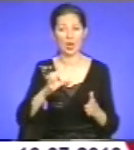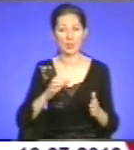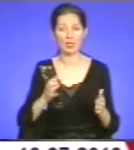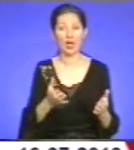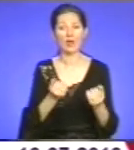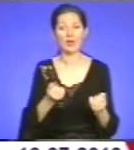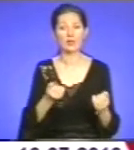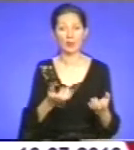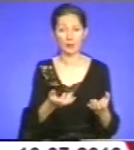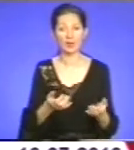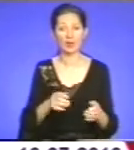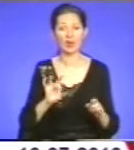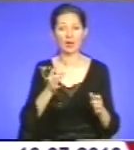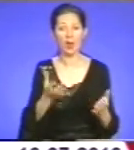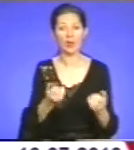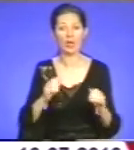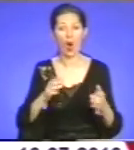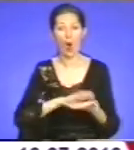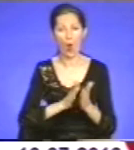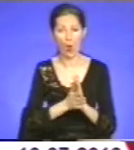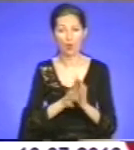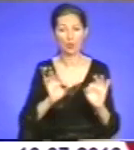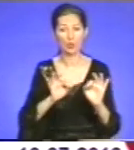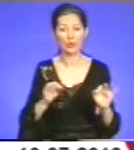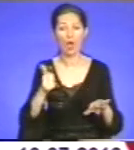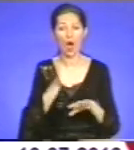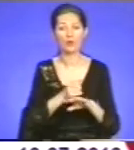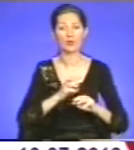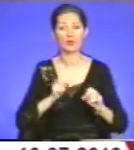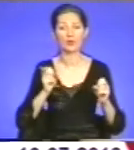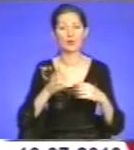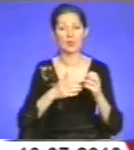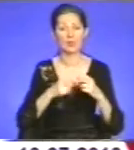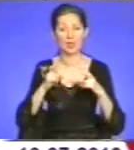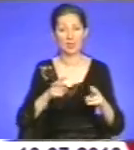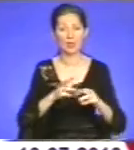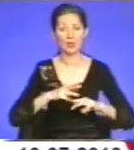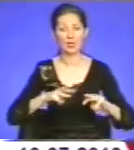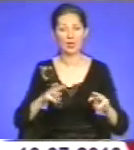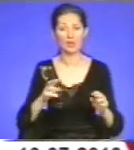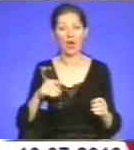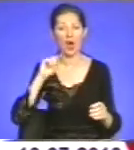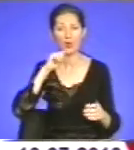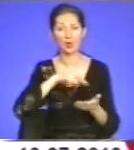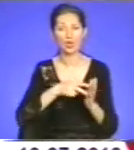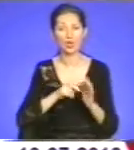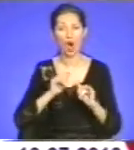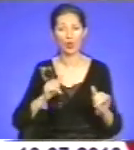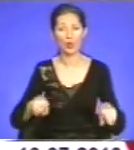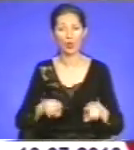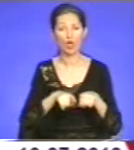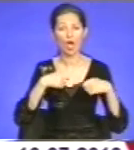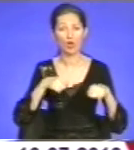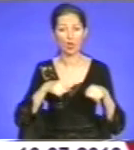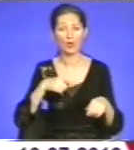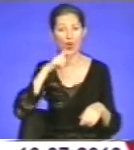розповіла головний спеціаліст Департаменту європейської інтеграції Міністерства економічного розвитку і торгівлі України Катерина